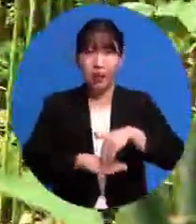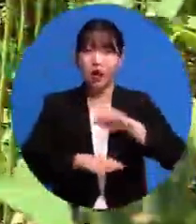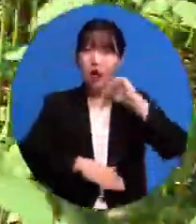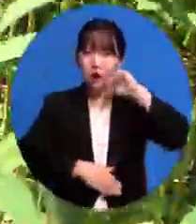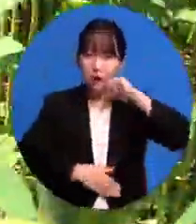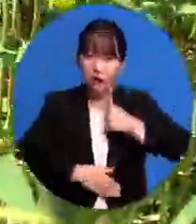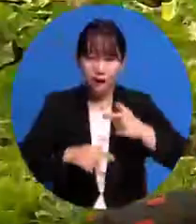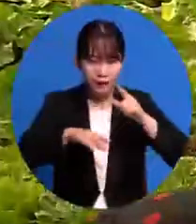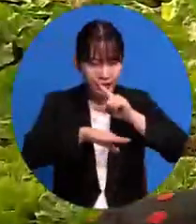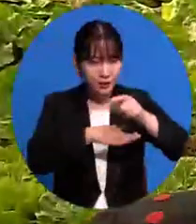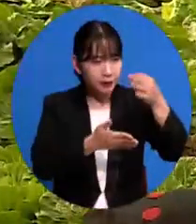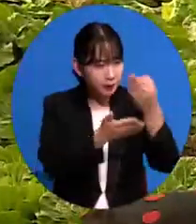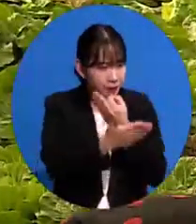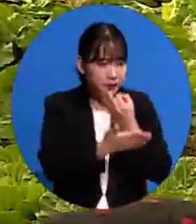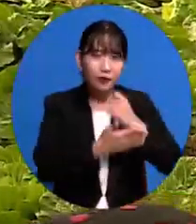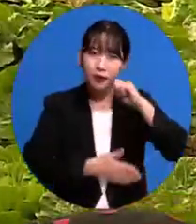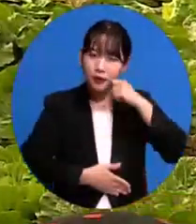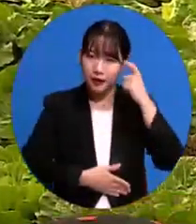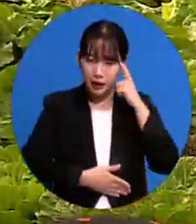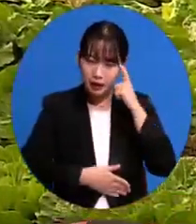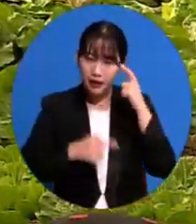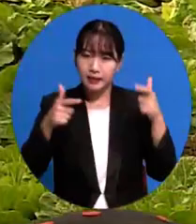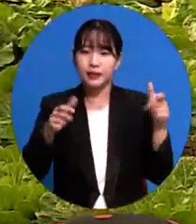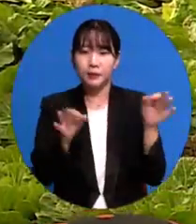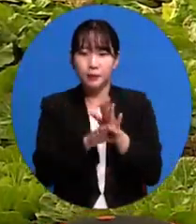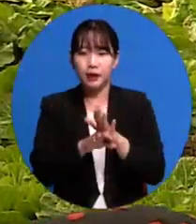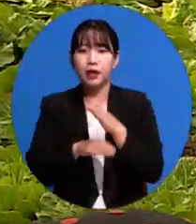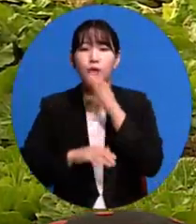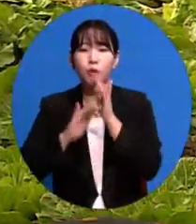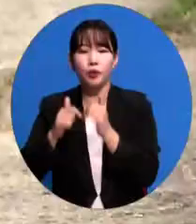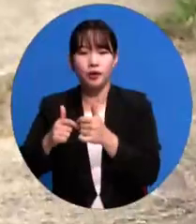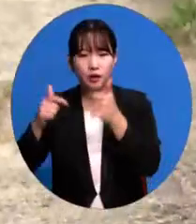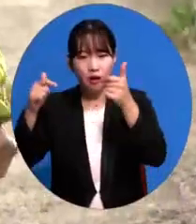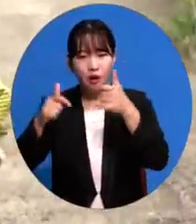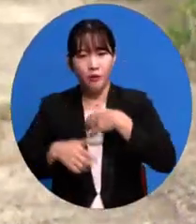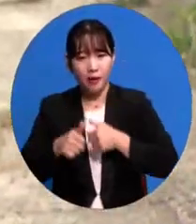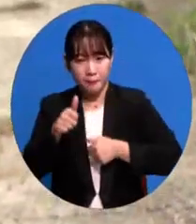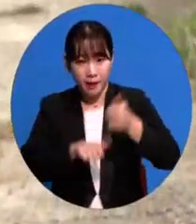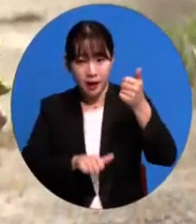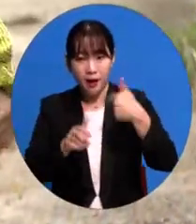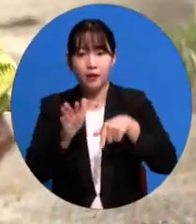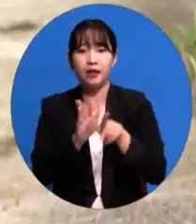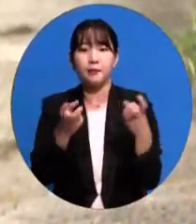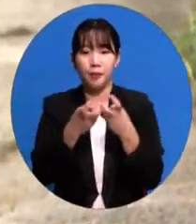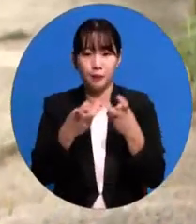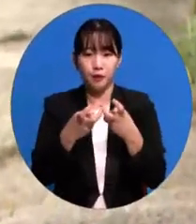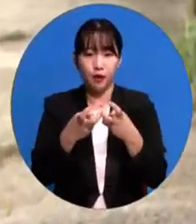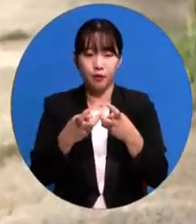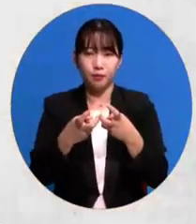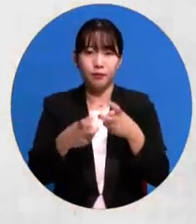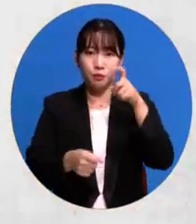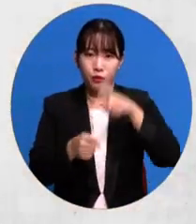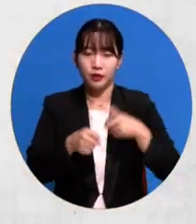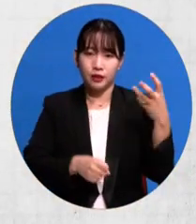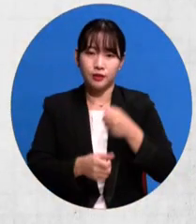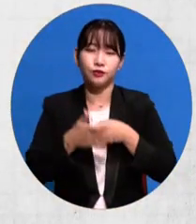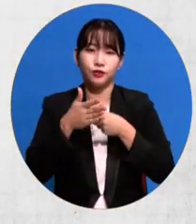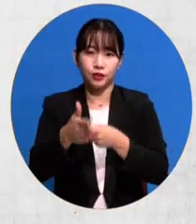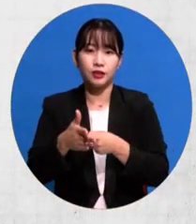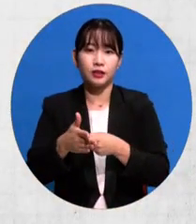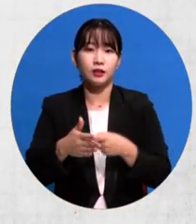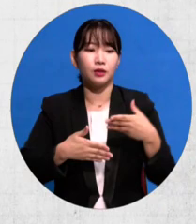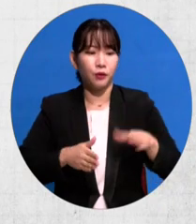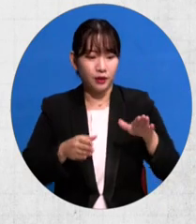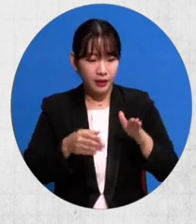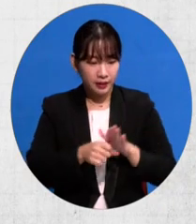재정을 감안하고 지역 소멸과 농어촌 고령화 등의 위기를 극복하기 위한 타개책으로 추진됐습니다.